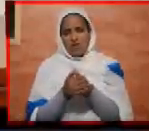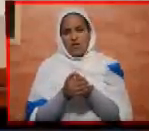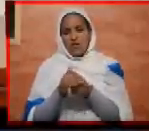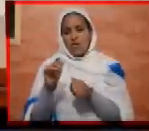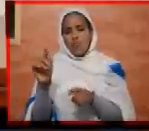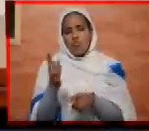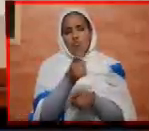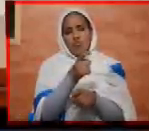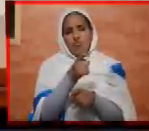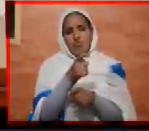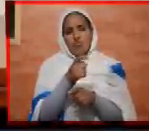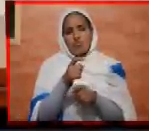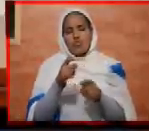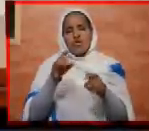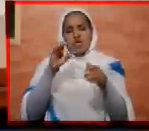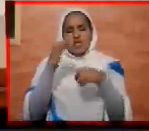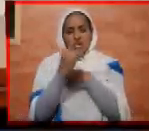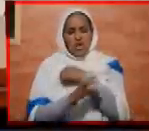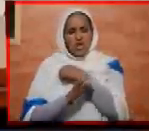በአመጋገብም